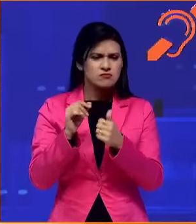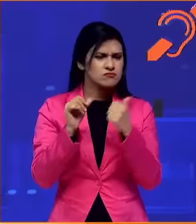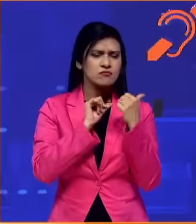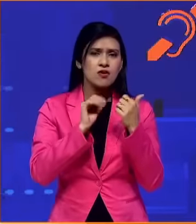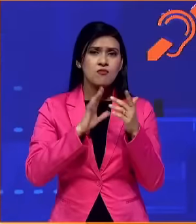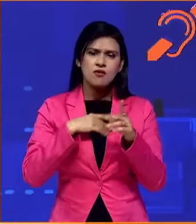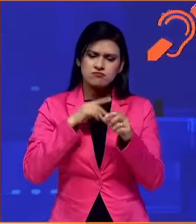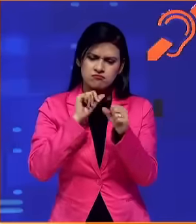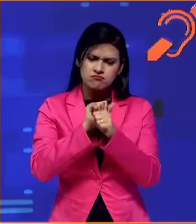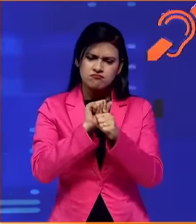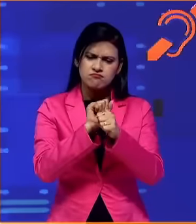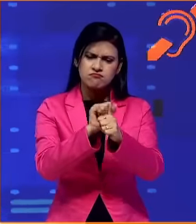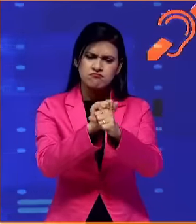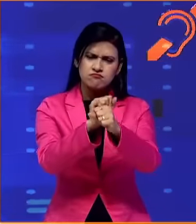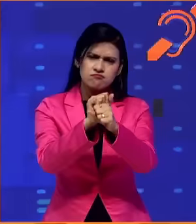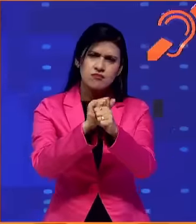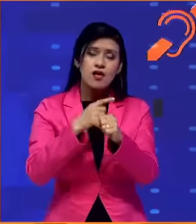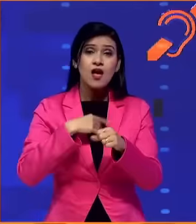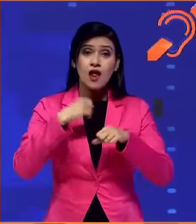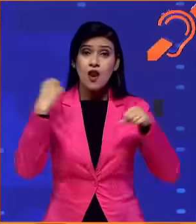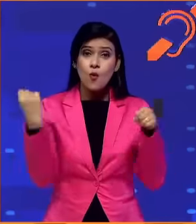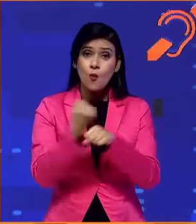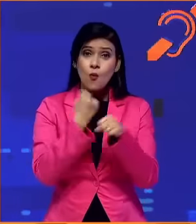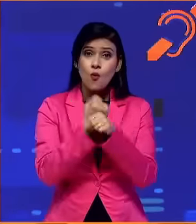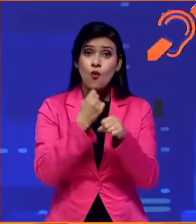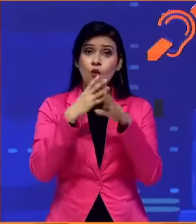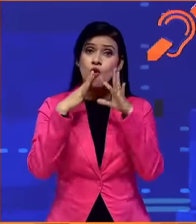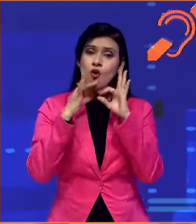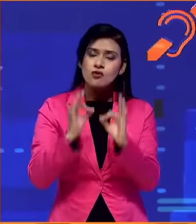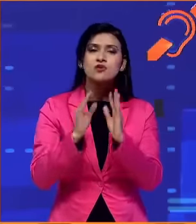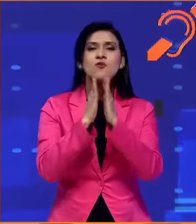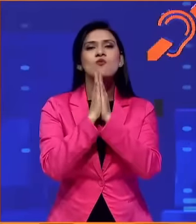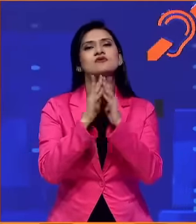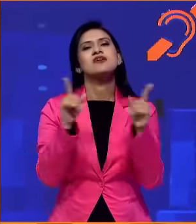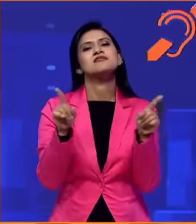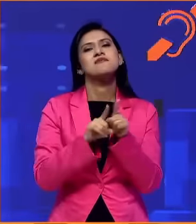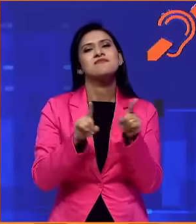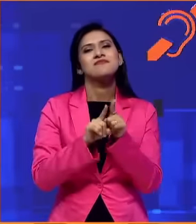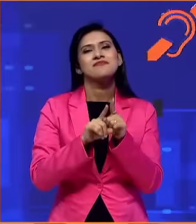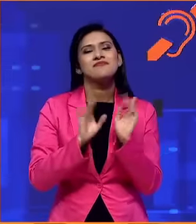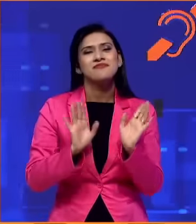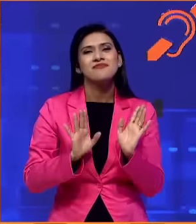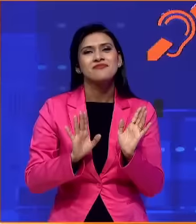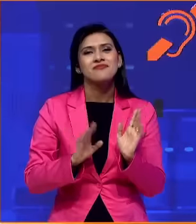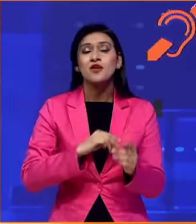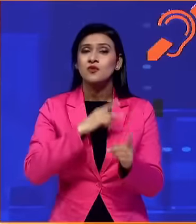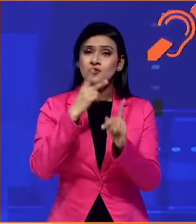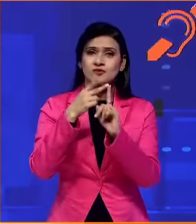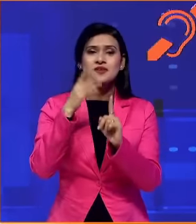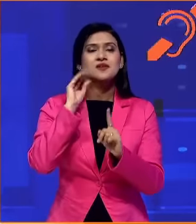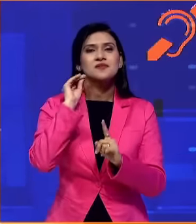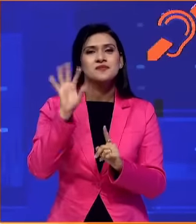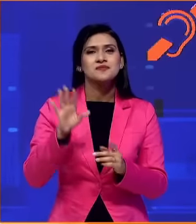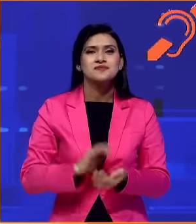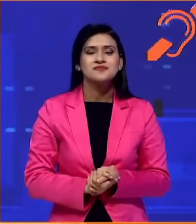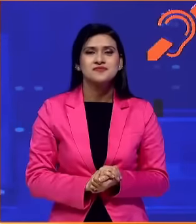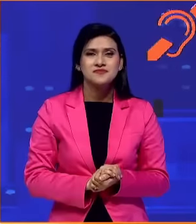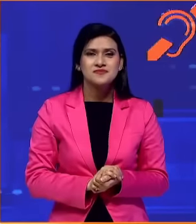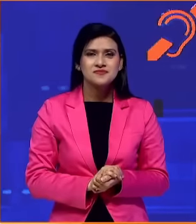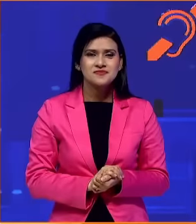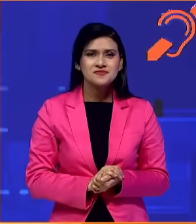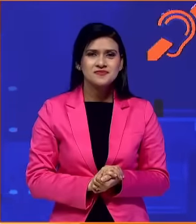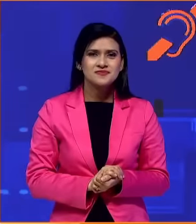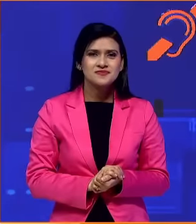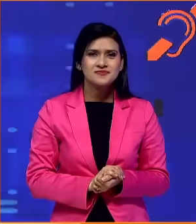कामही पूजाहै।आपअपनाकामकीजिए,औरउदयजी, आपनेएकनिश्चितपदनमिलनेकाजिक्रकियाथा